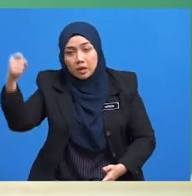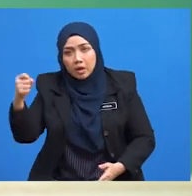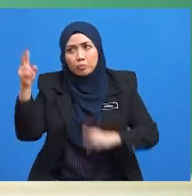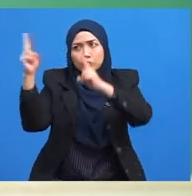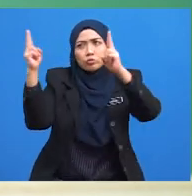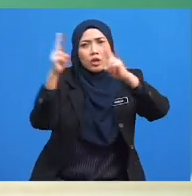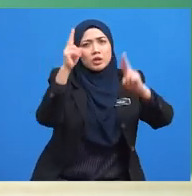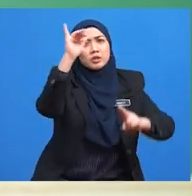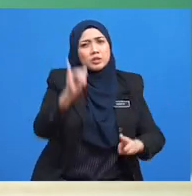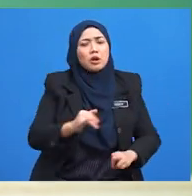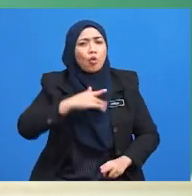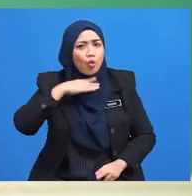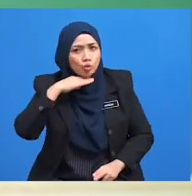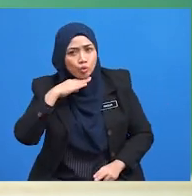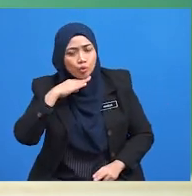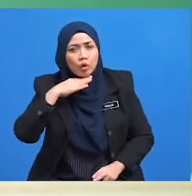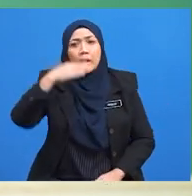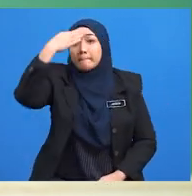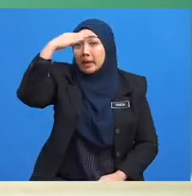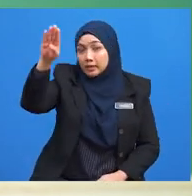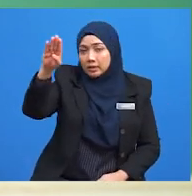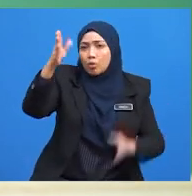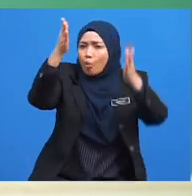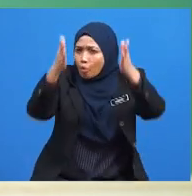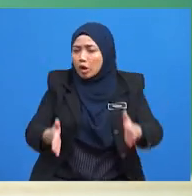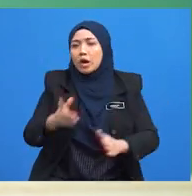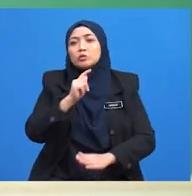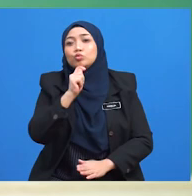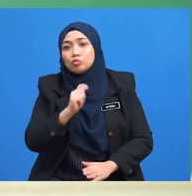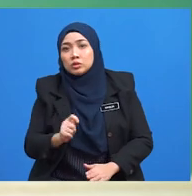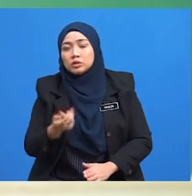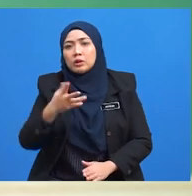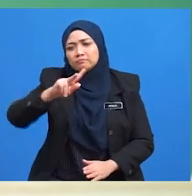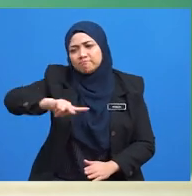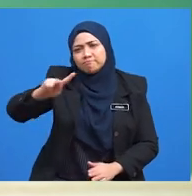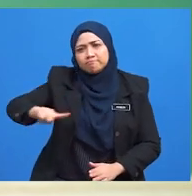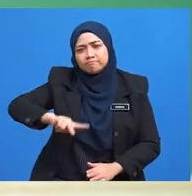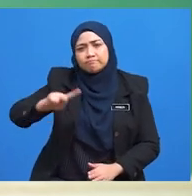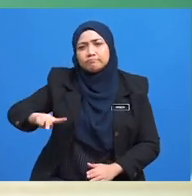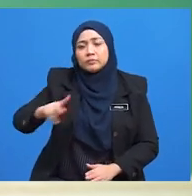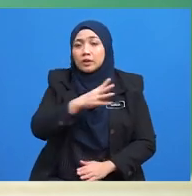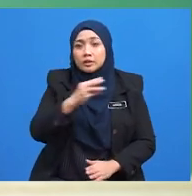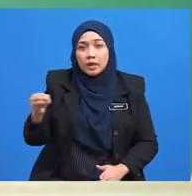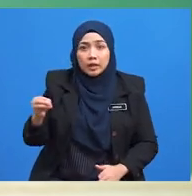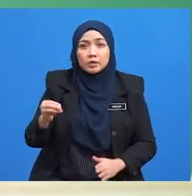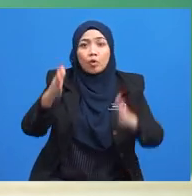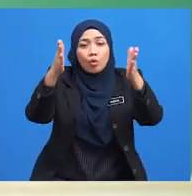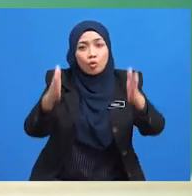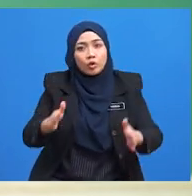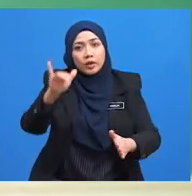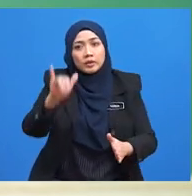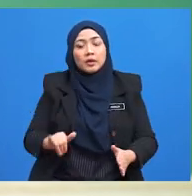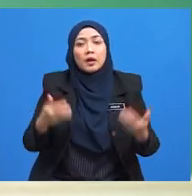udara, terutamanya bagi golongan tua, kanak-kanak dan golongan yang mempunyai penyakit